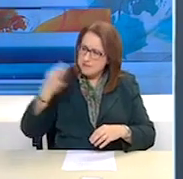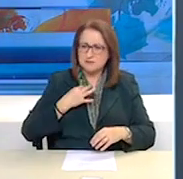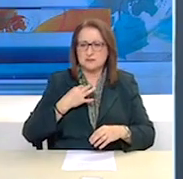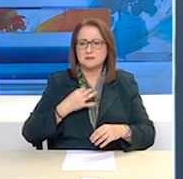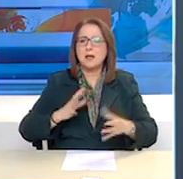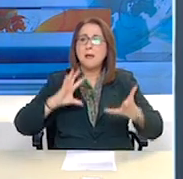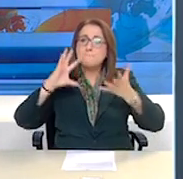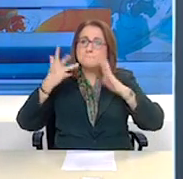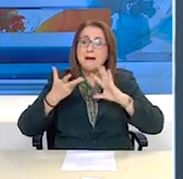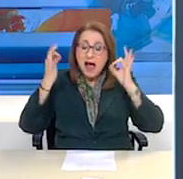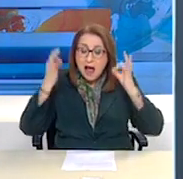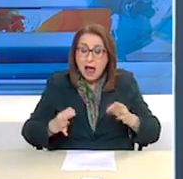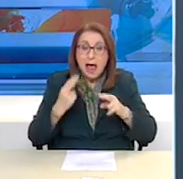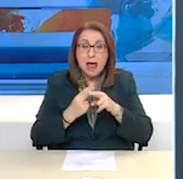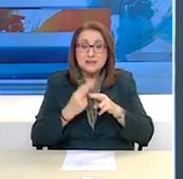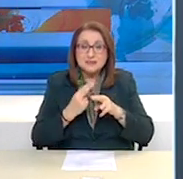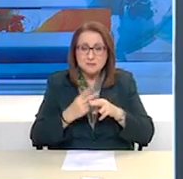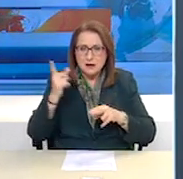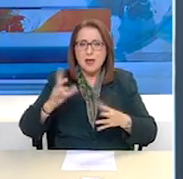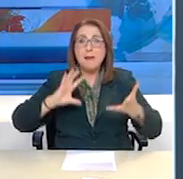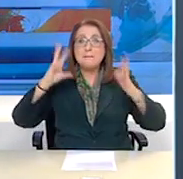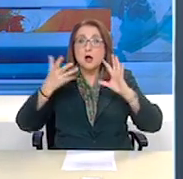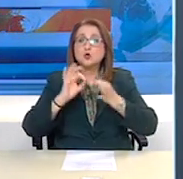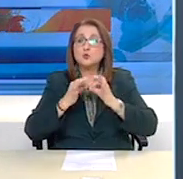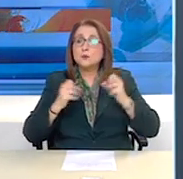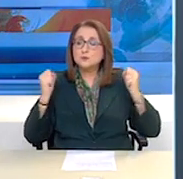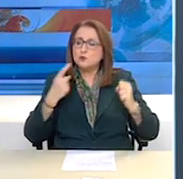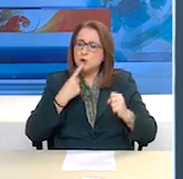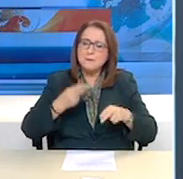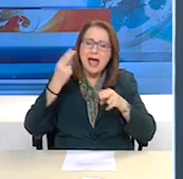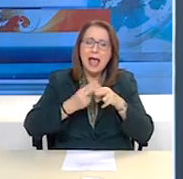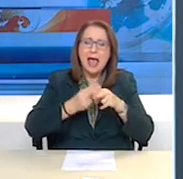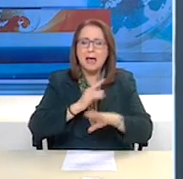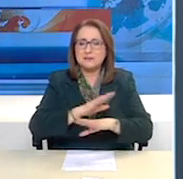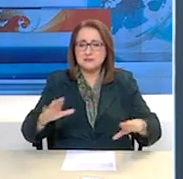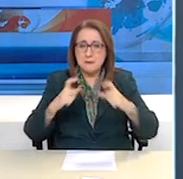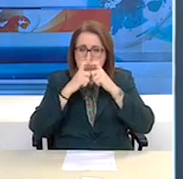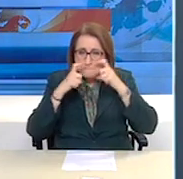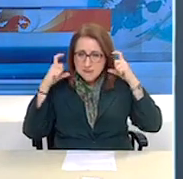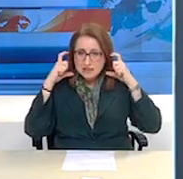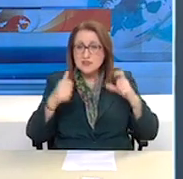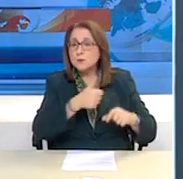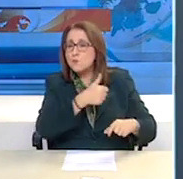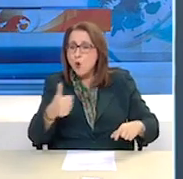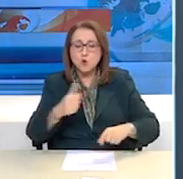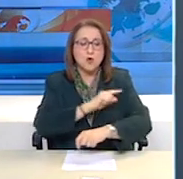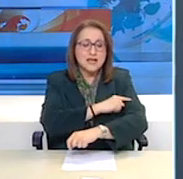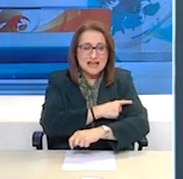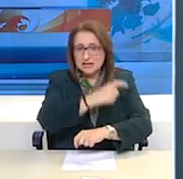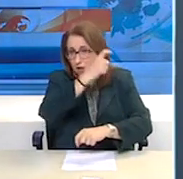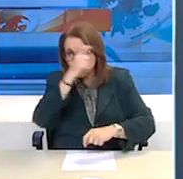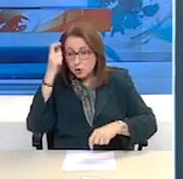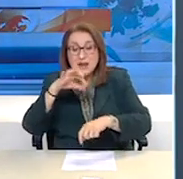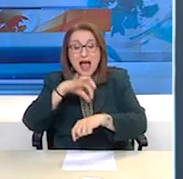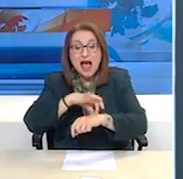Υγείας διαβεβαιώνει ότι η κύρια χρήση των μασκών είναι για την προστασία των επαγγελματιών υγείας και των ασθενών. Θα προχωρήσω σε ένα